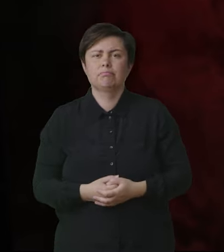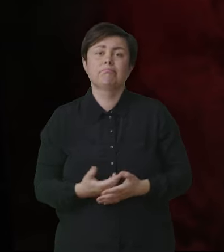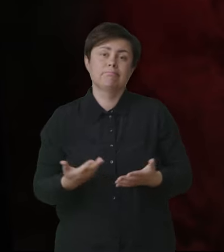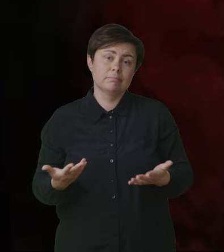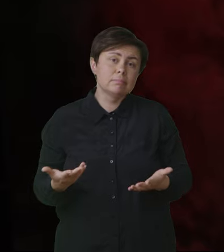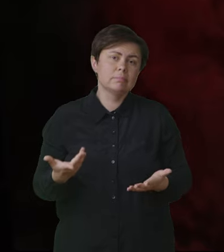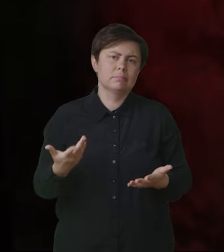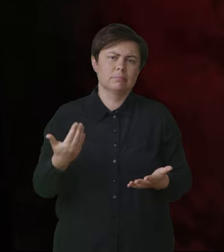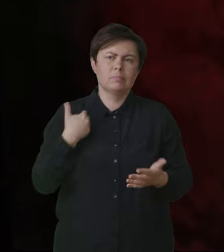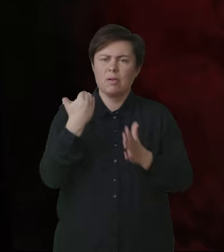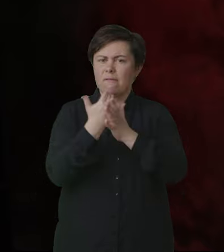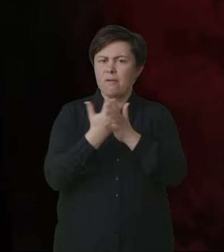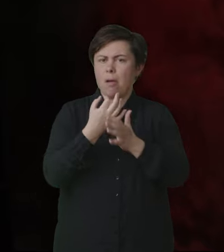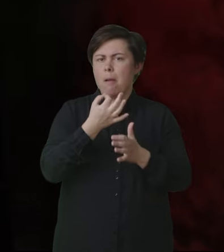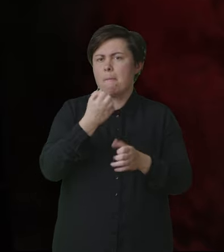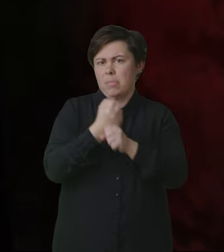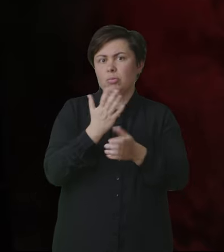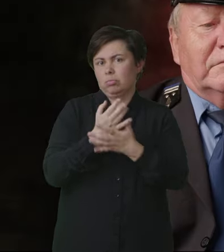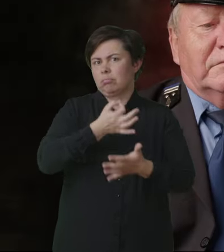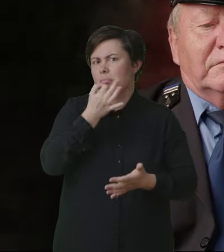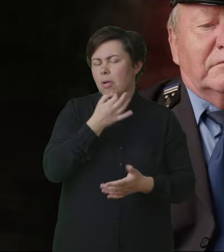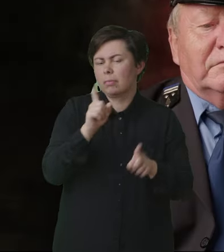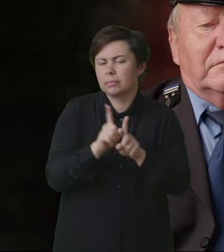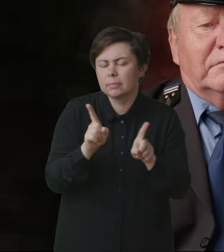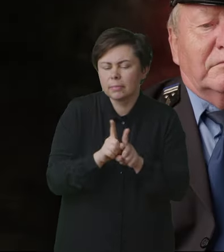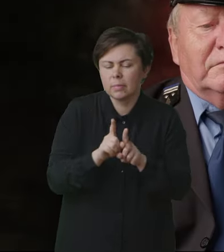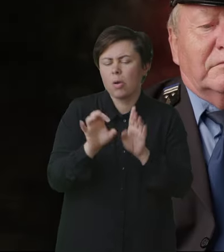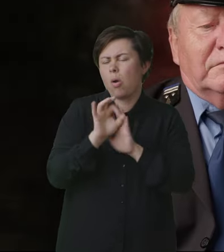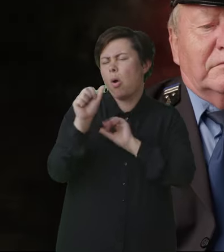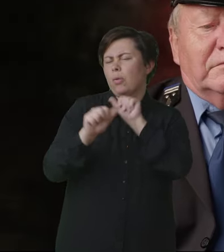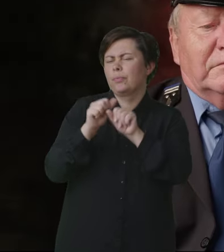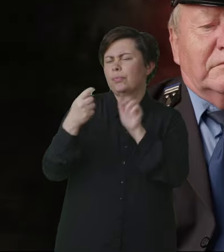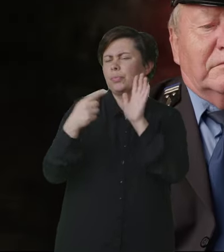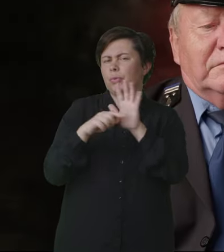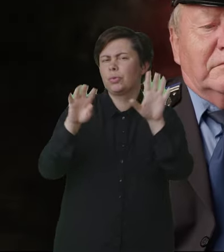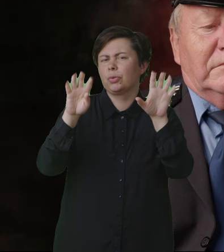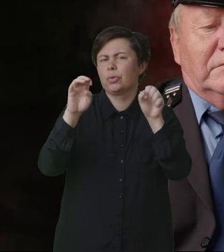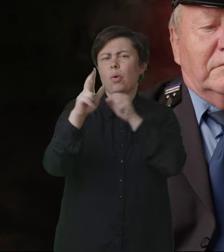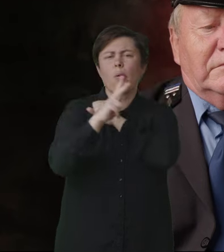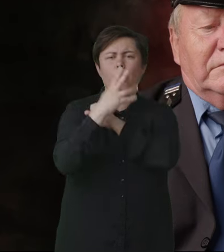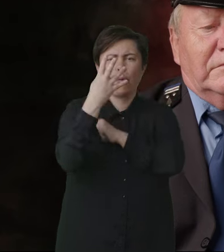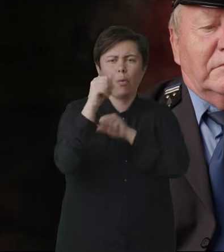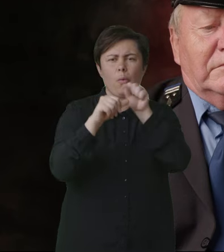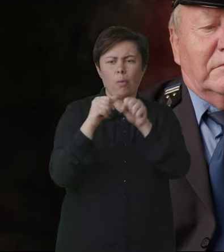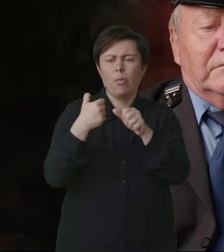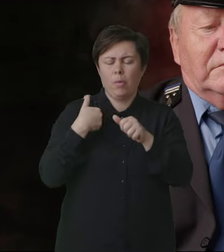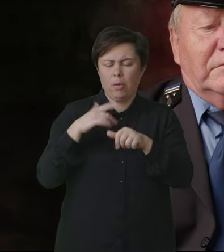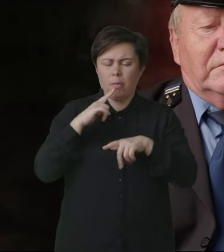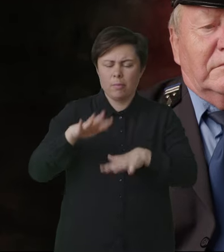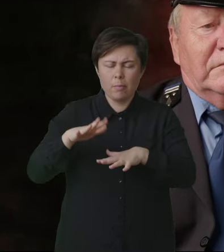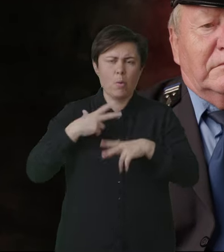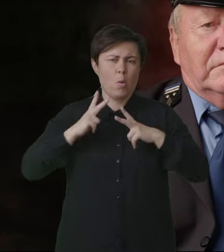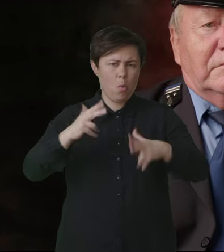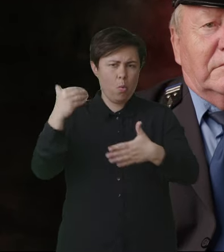No i warunki pracy też się polepszyły. Od roku 84, no ja przebywałam na urlopie